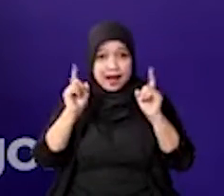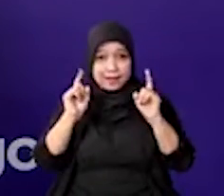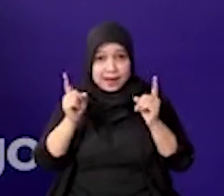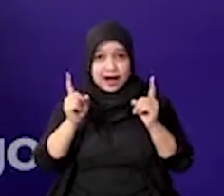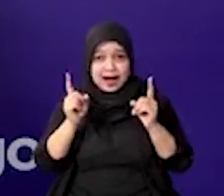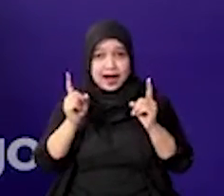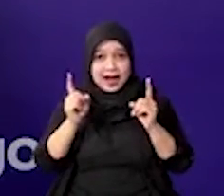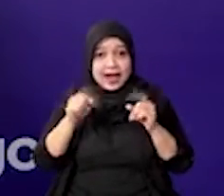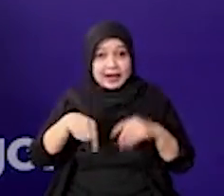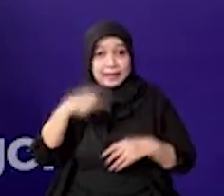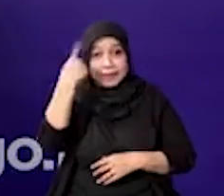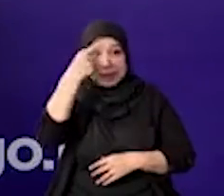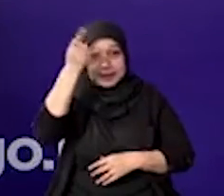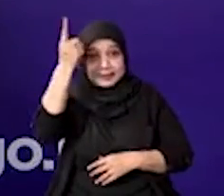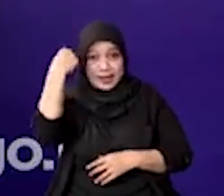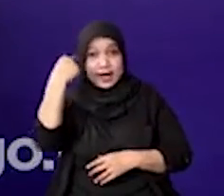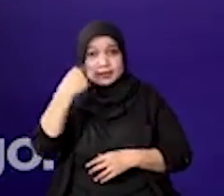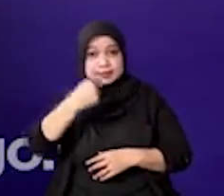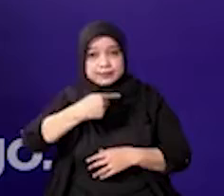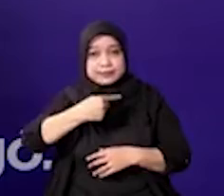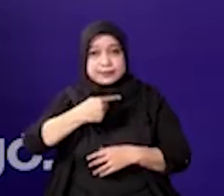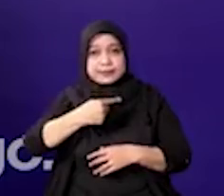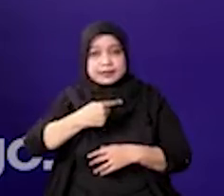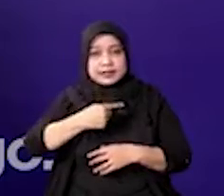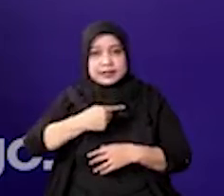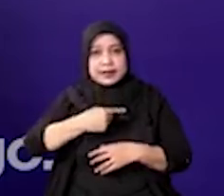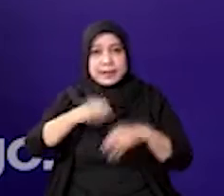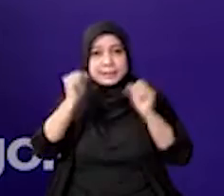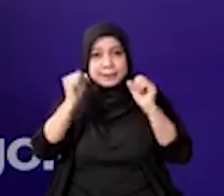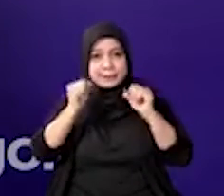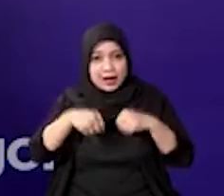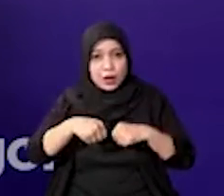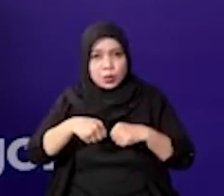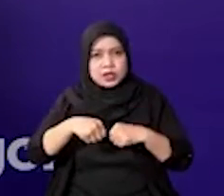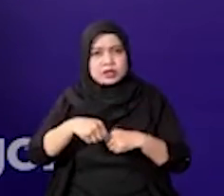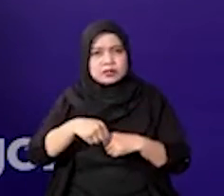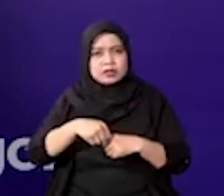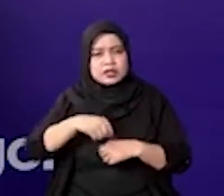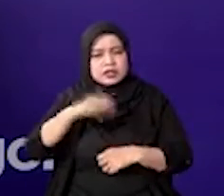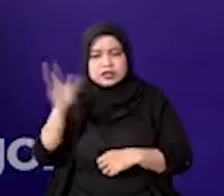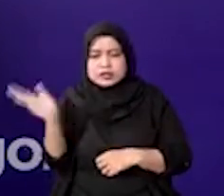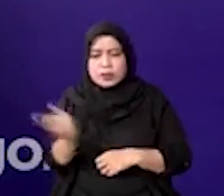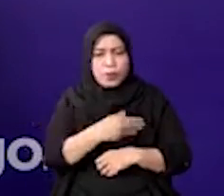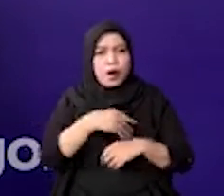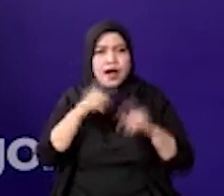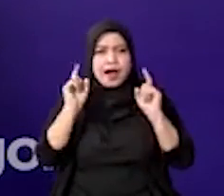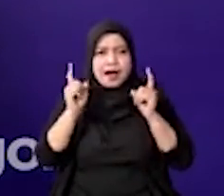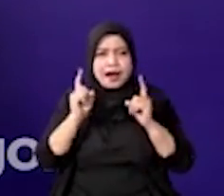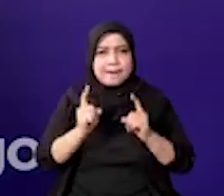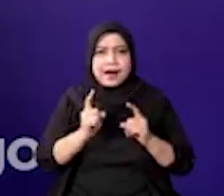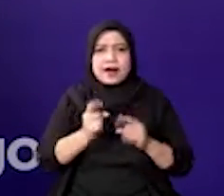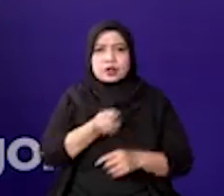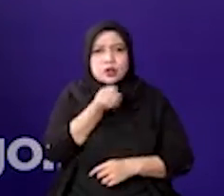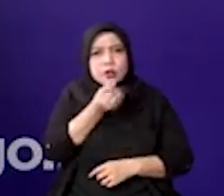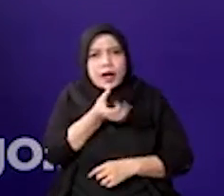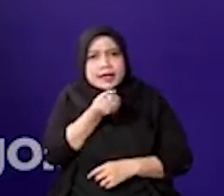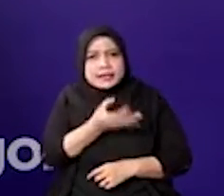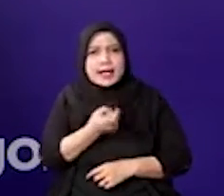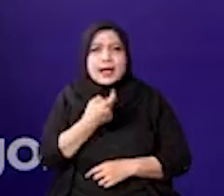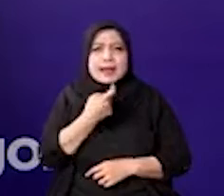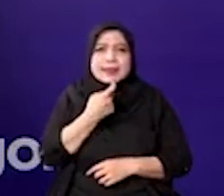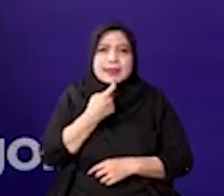di situ mengajarkan tentang kebersihan dan menjegah keimanan agar ibadah mereka semua